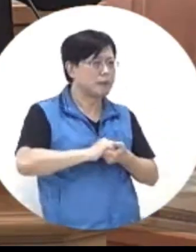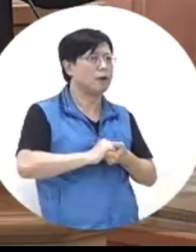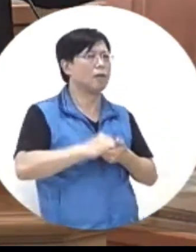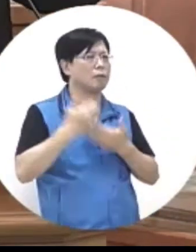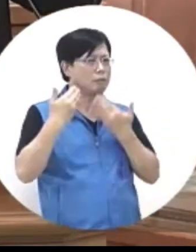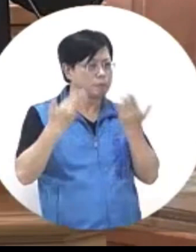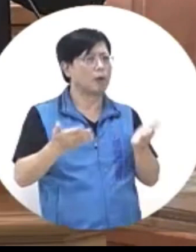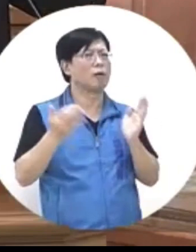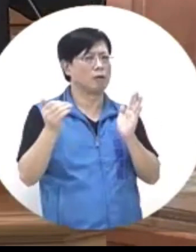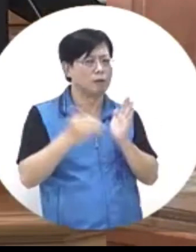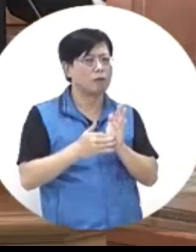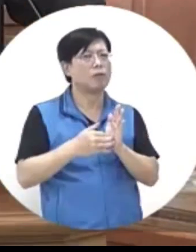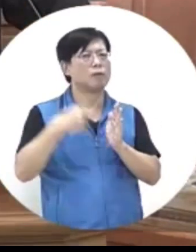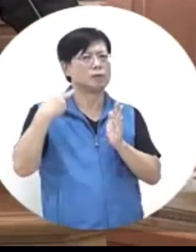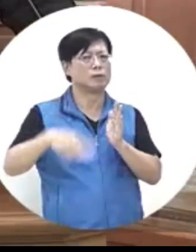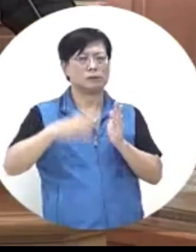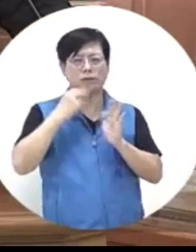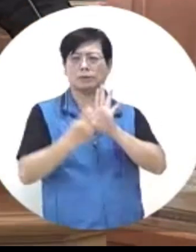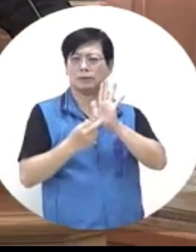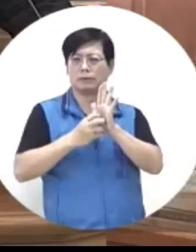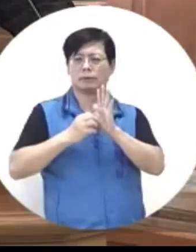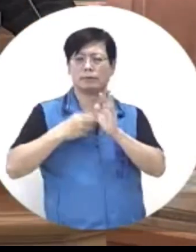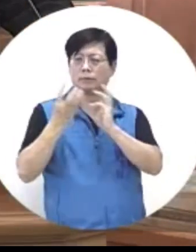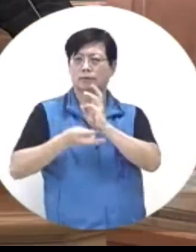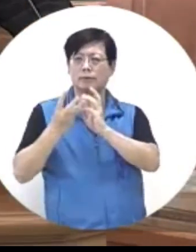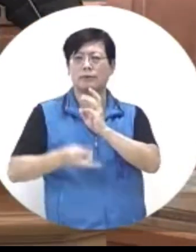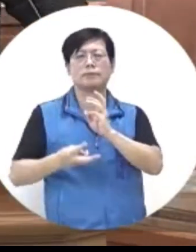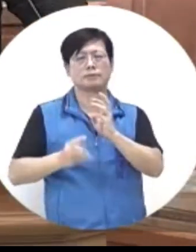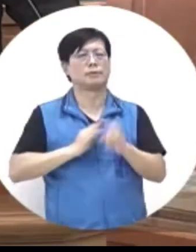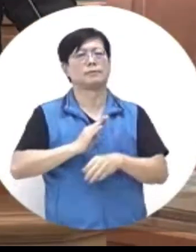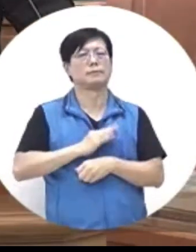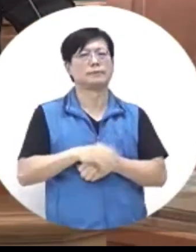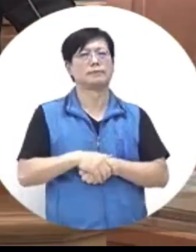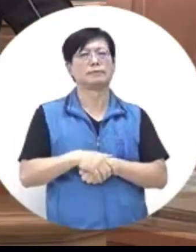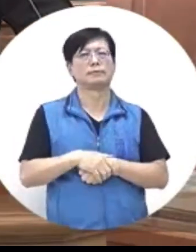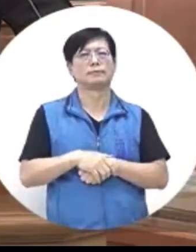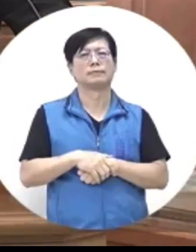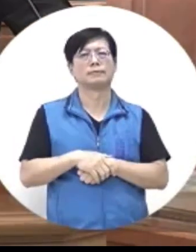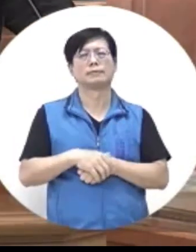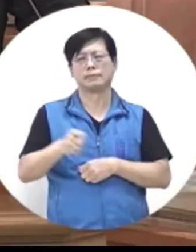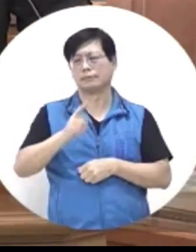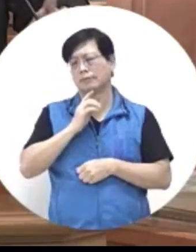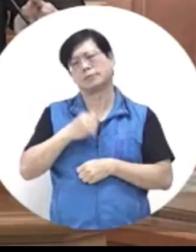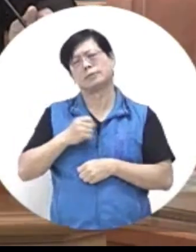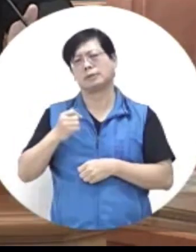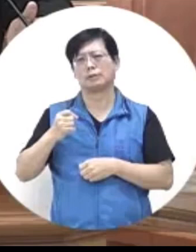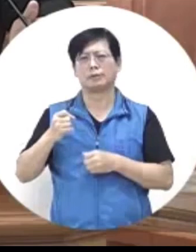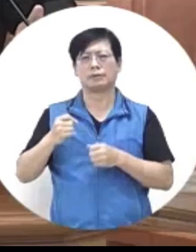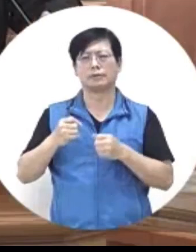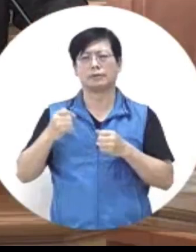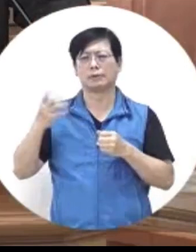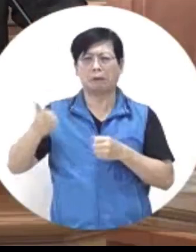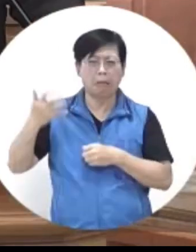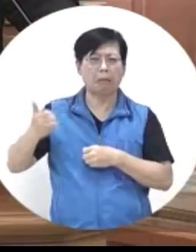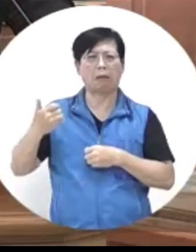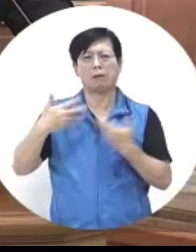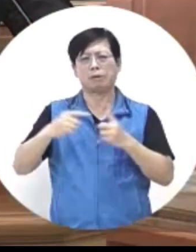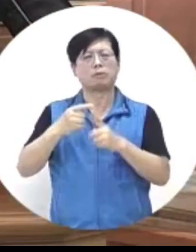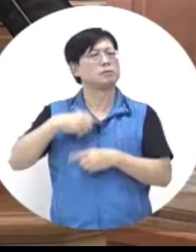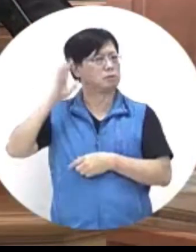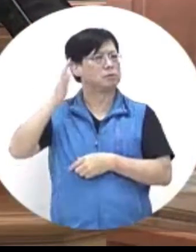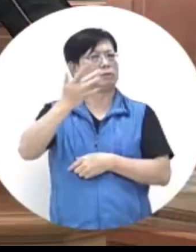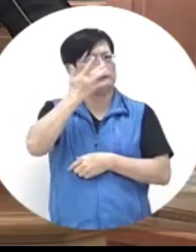他以后会做一个详细的说明嘛，这一定的嘛。 你讲这种外交指令哦，我讲，我相信很多人听不